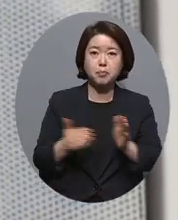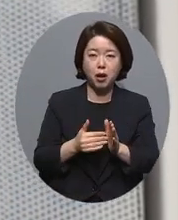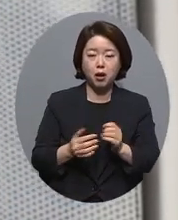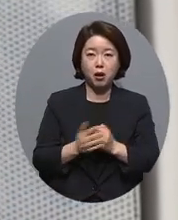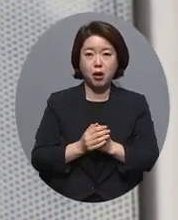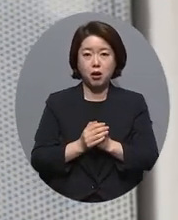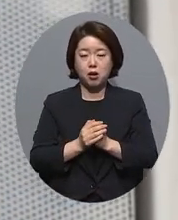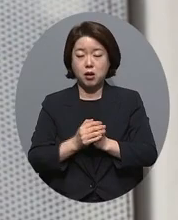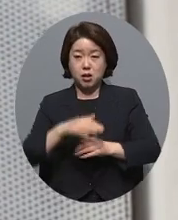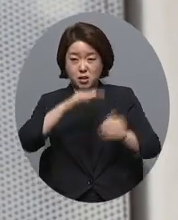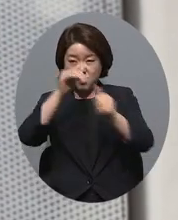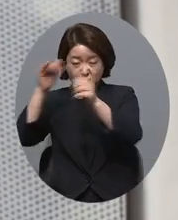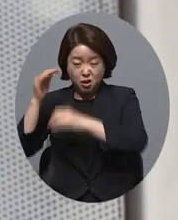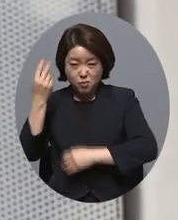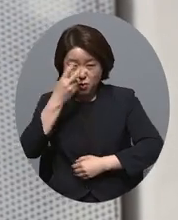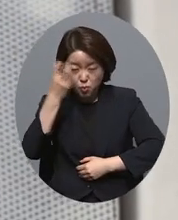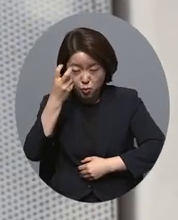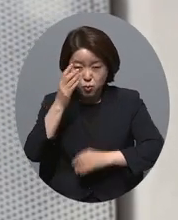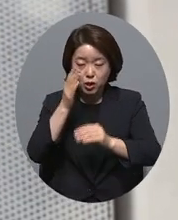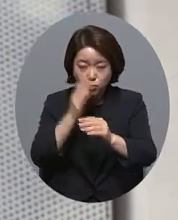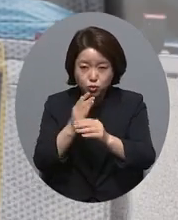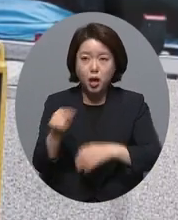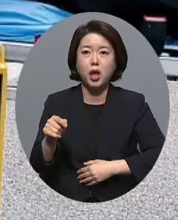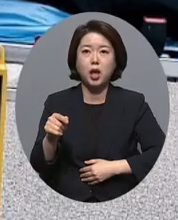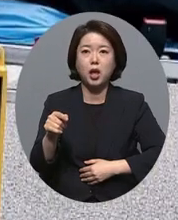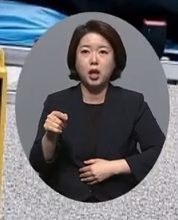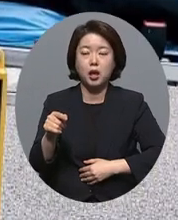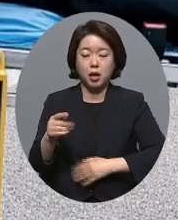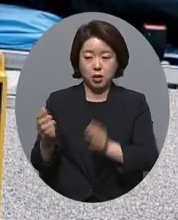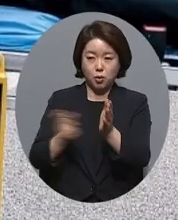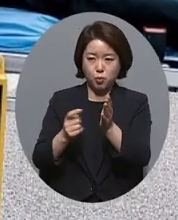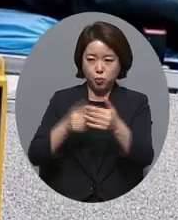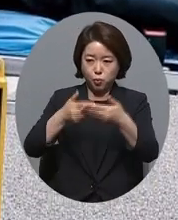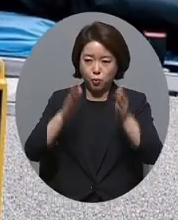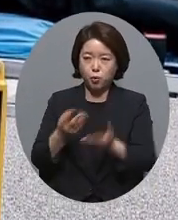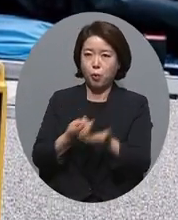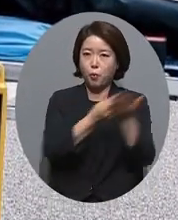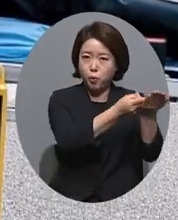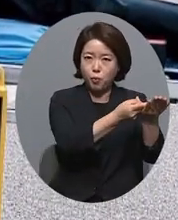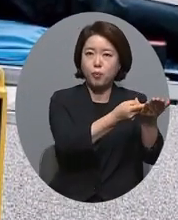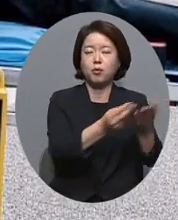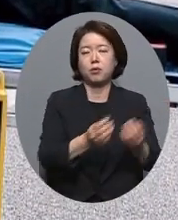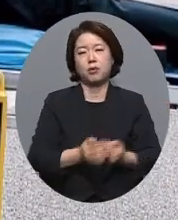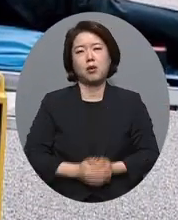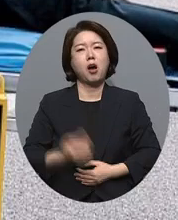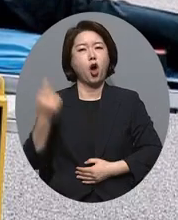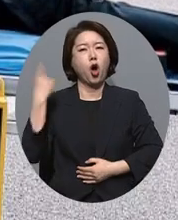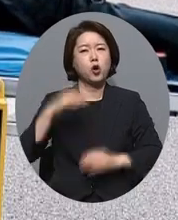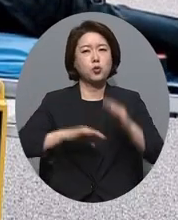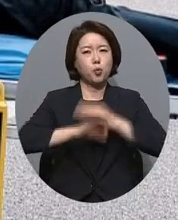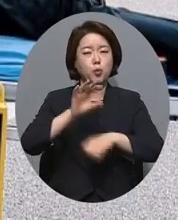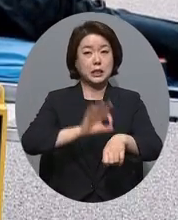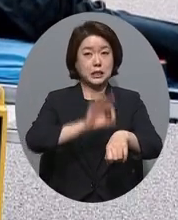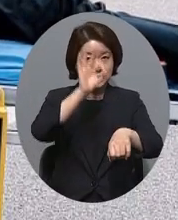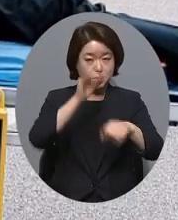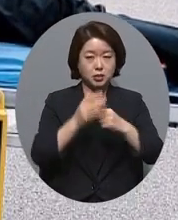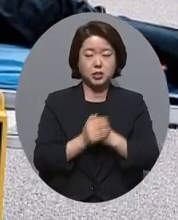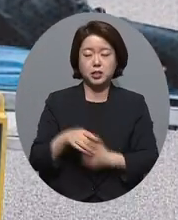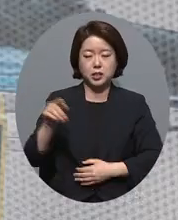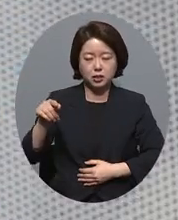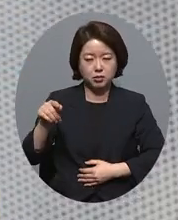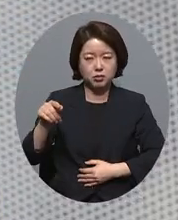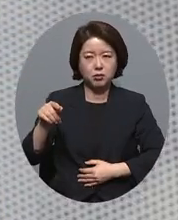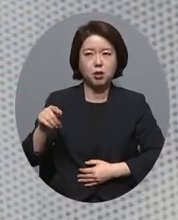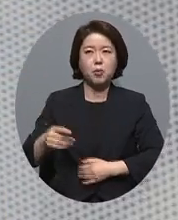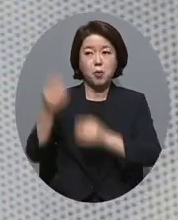말고 앰뷸런스의 신령하는 모습이지 않았습니까 어떤 상황이었습니까 어제 오전 10시에 이제 서울 서부북부지검에서